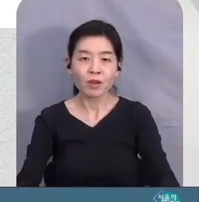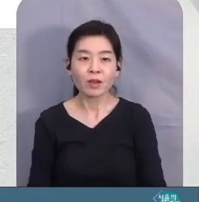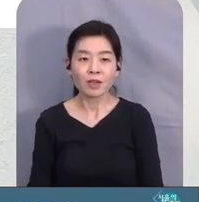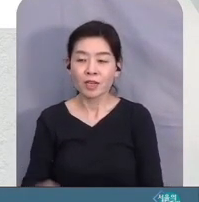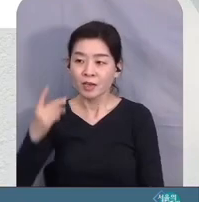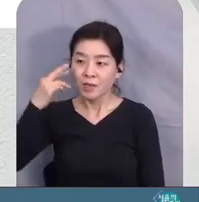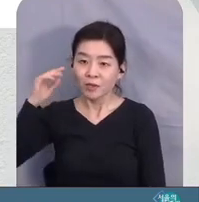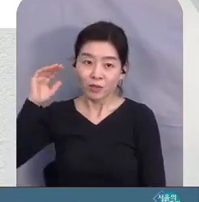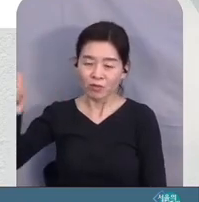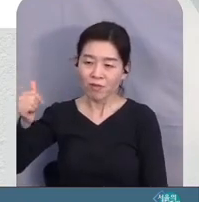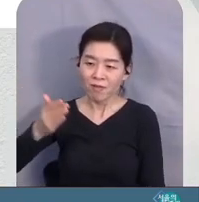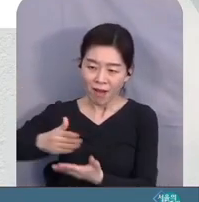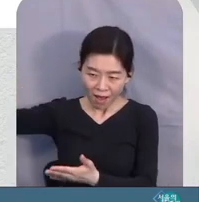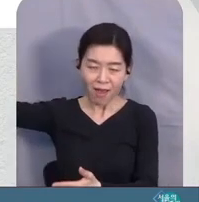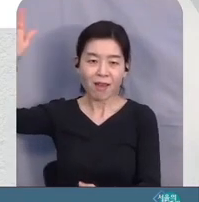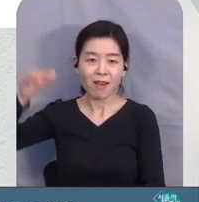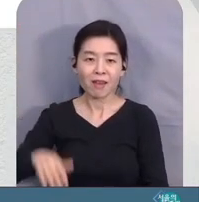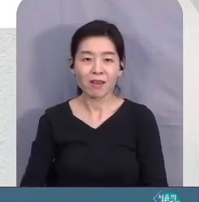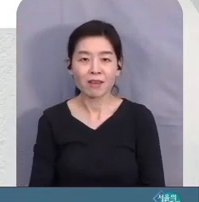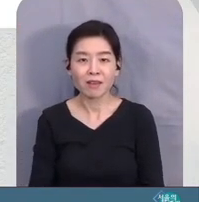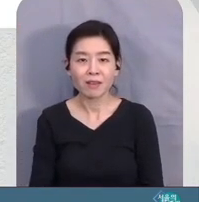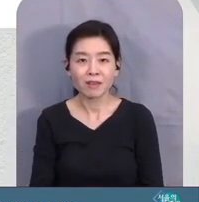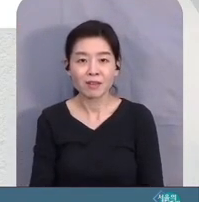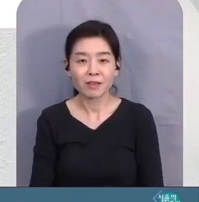바이든은 가라!